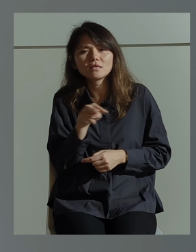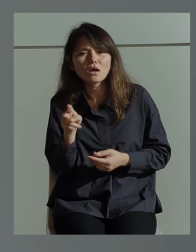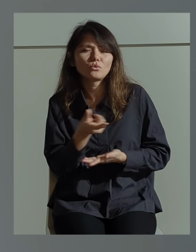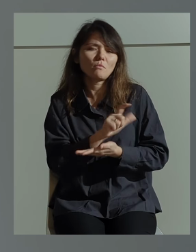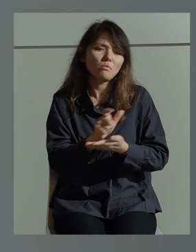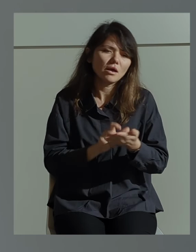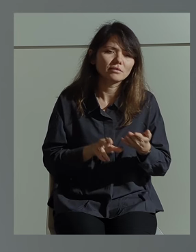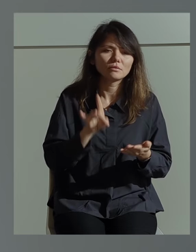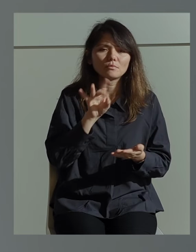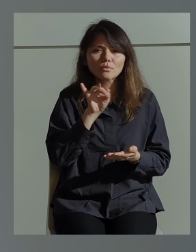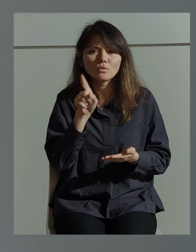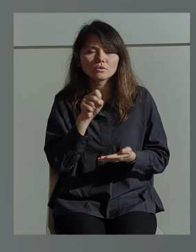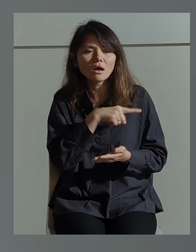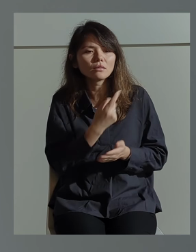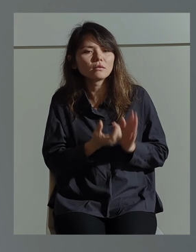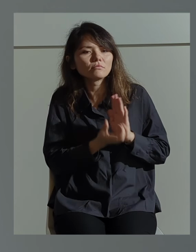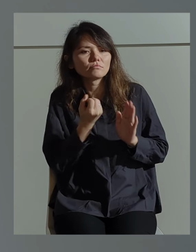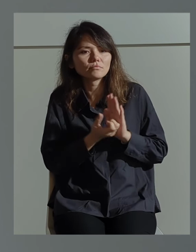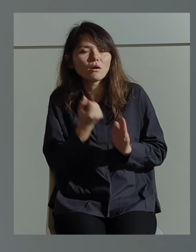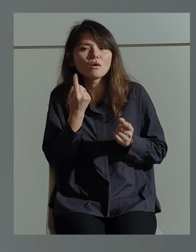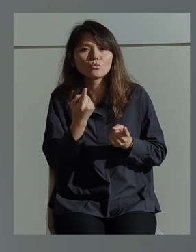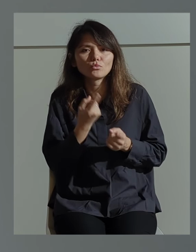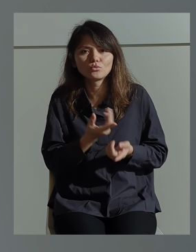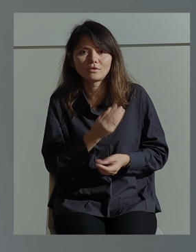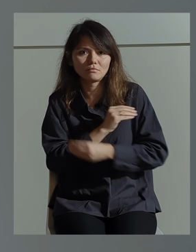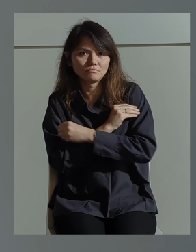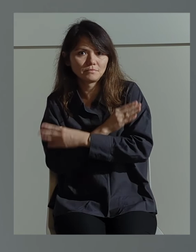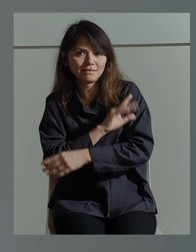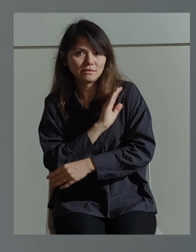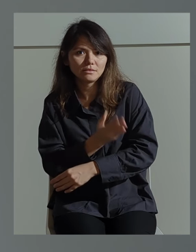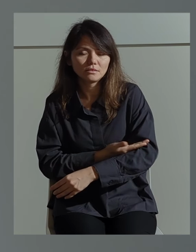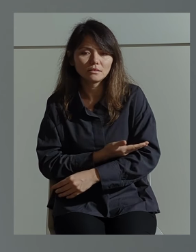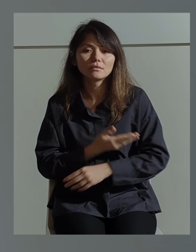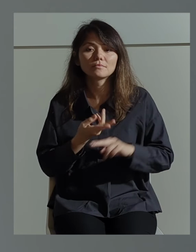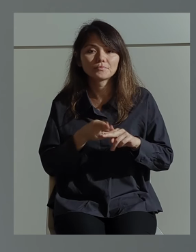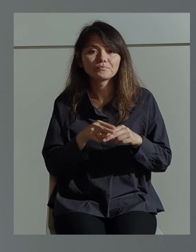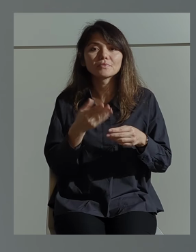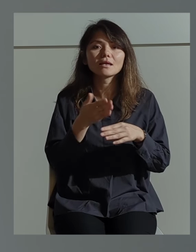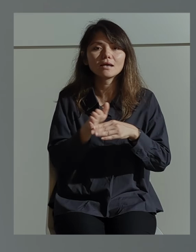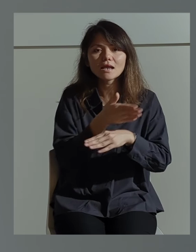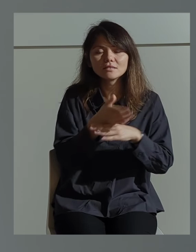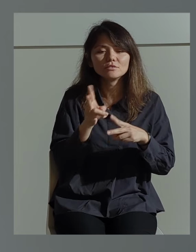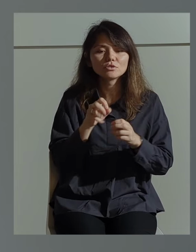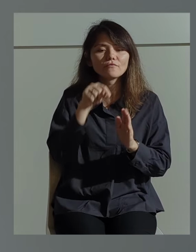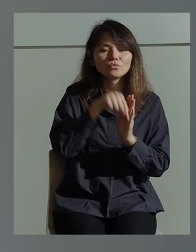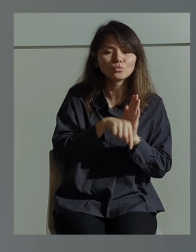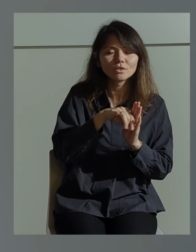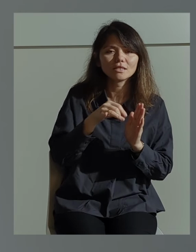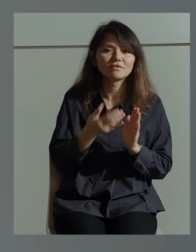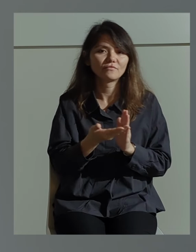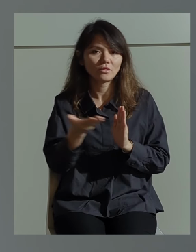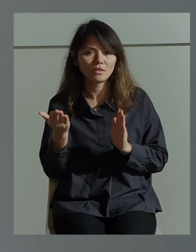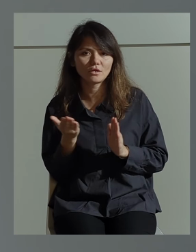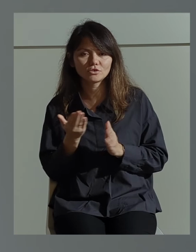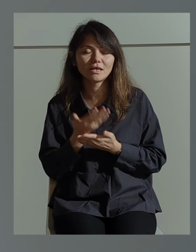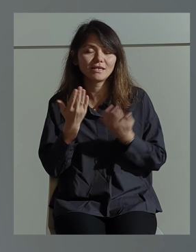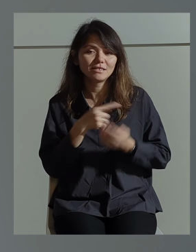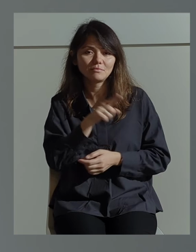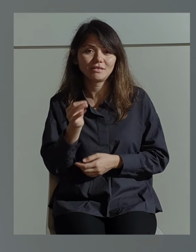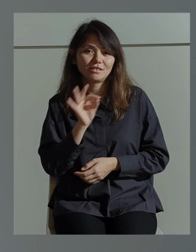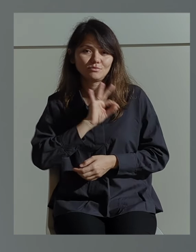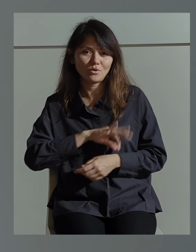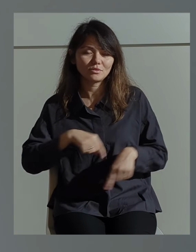или проза черпает свою выразительную силу одно из различий проходит как раз по оси внутренняя и внешняя если мы воспользуемся